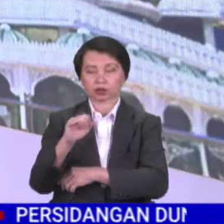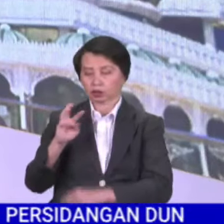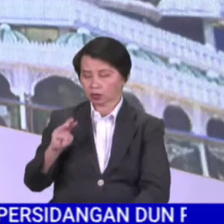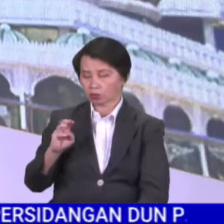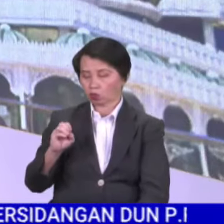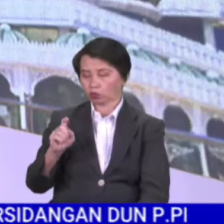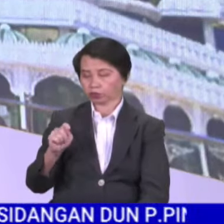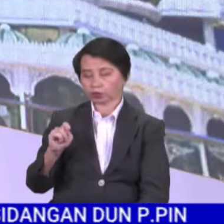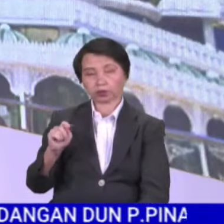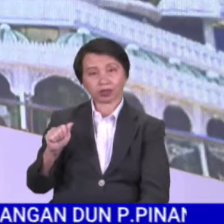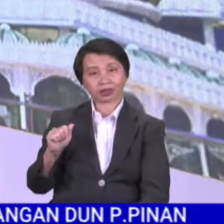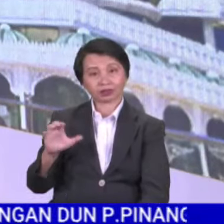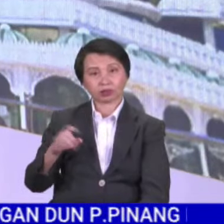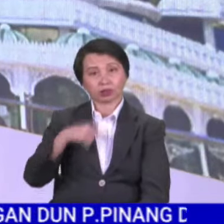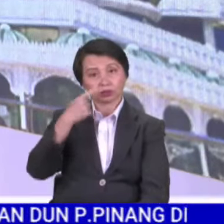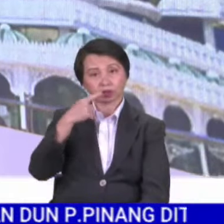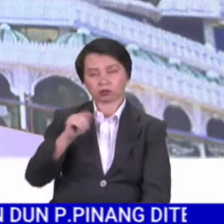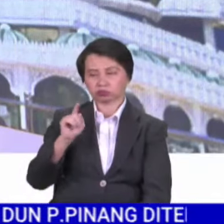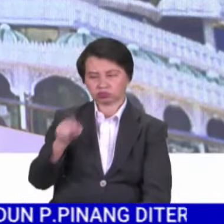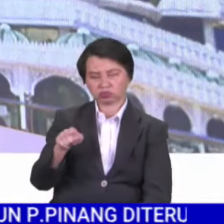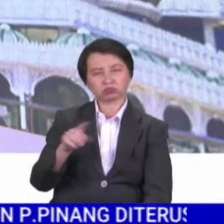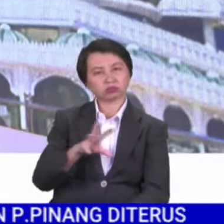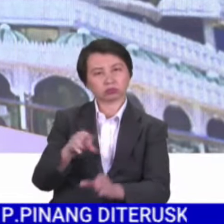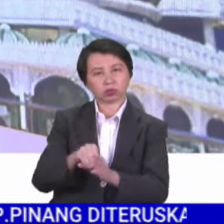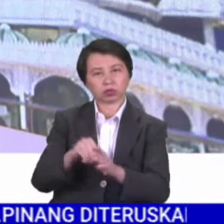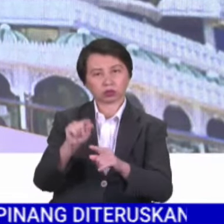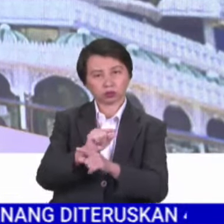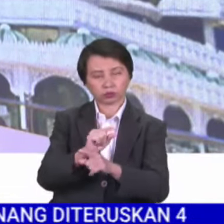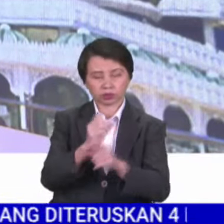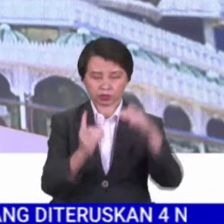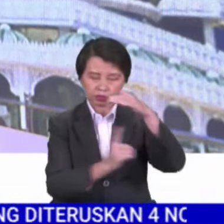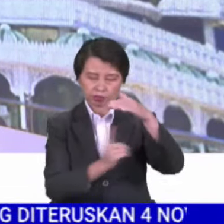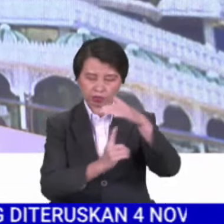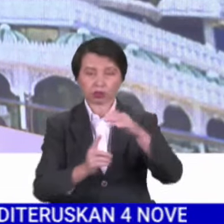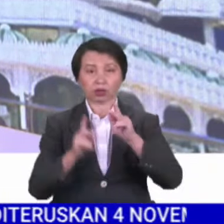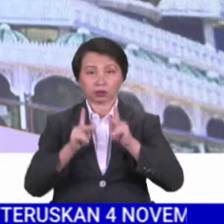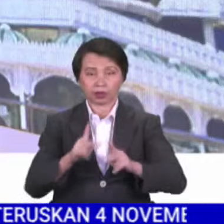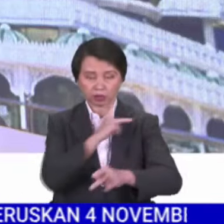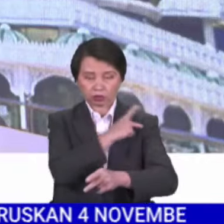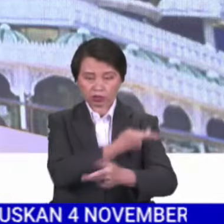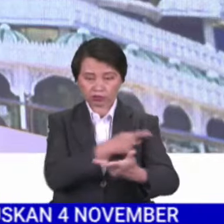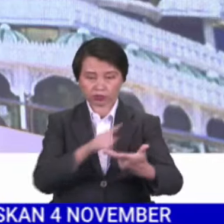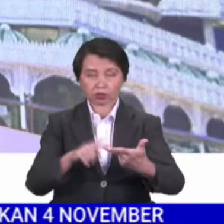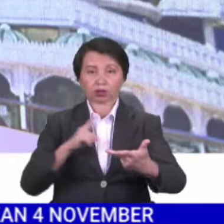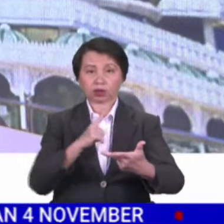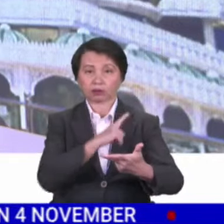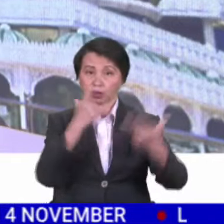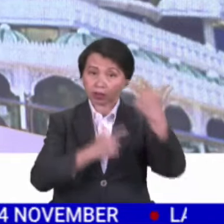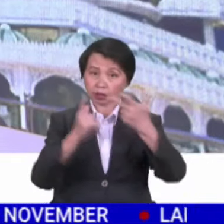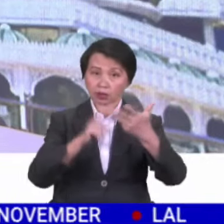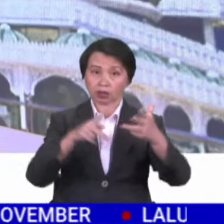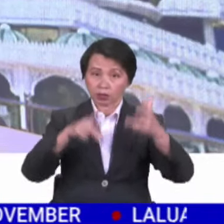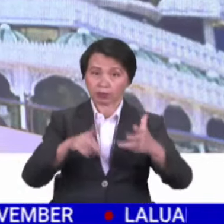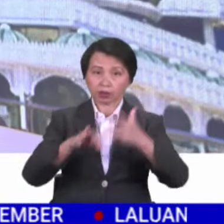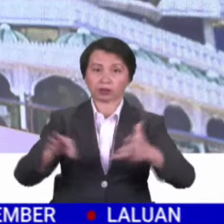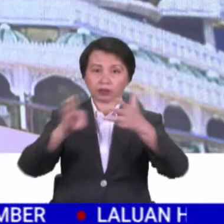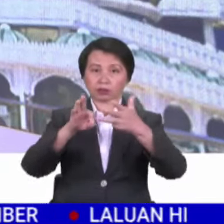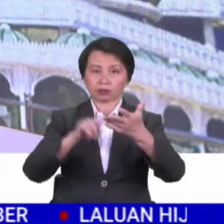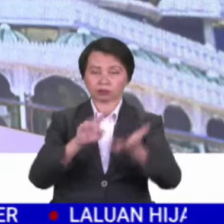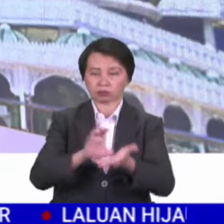Sri Nancy Shukri berkata, ia antaranya melibatkan pengguna dasar, pihak berkuasa, lembaga pelancongan, pihak